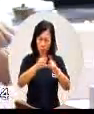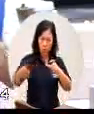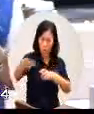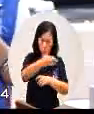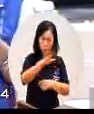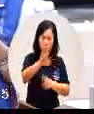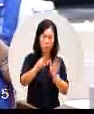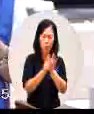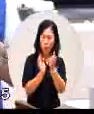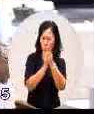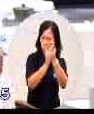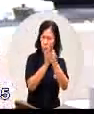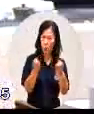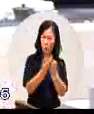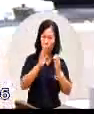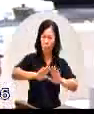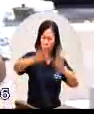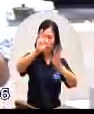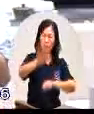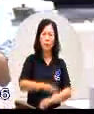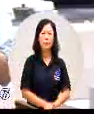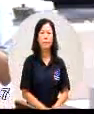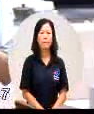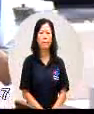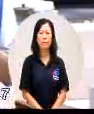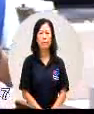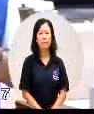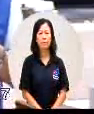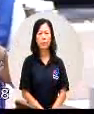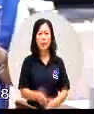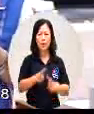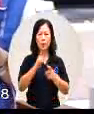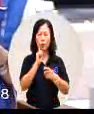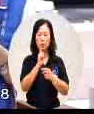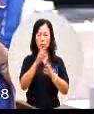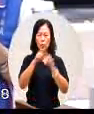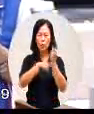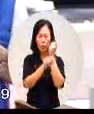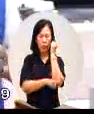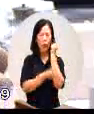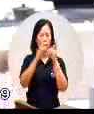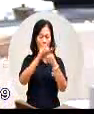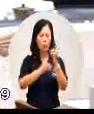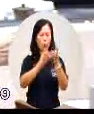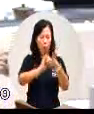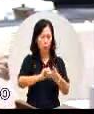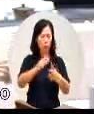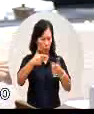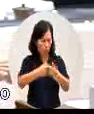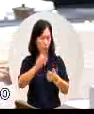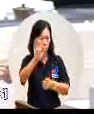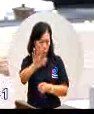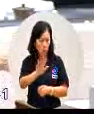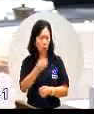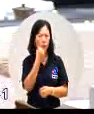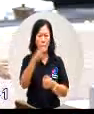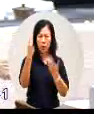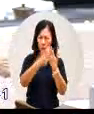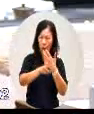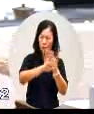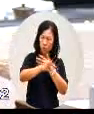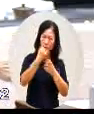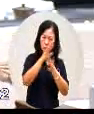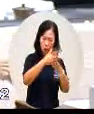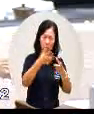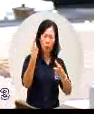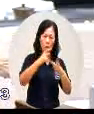促进发展，其实上不是只有法令规定有符合，有很多帮忙，回馈角